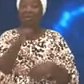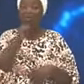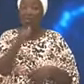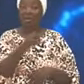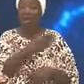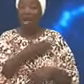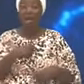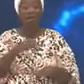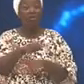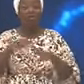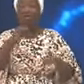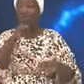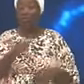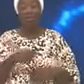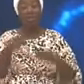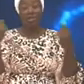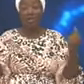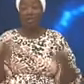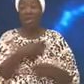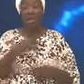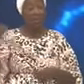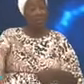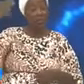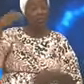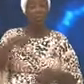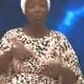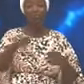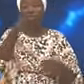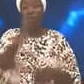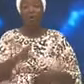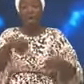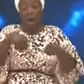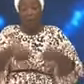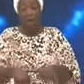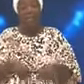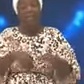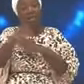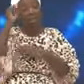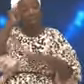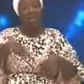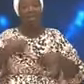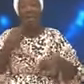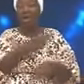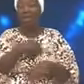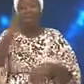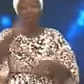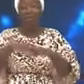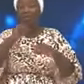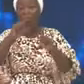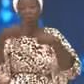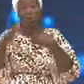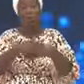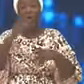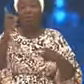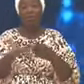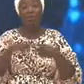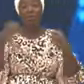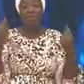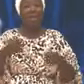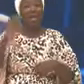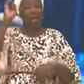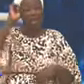à parce qu'il se laissait averti il